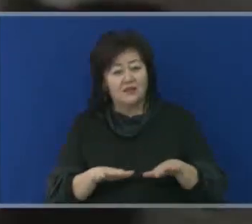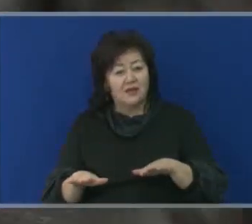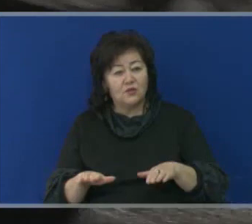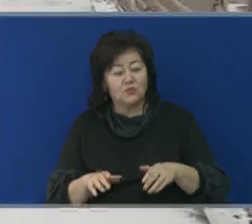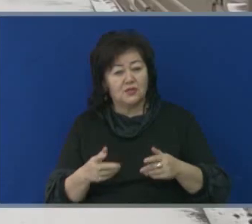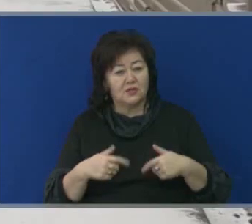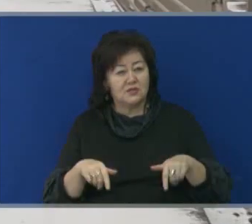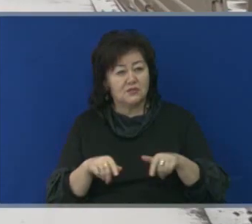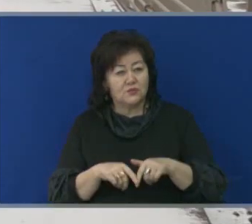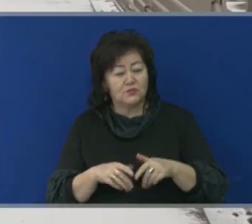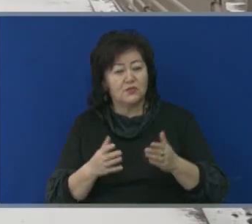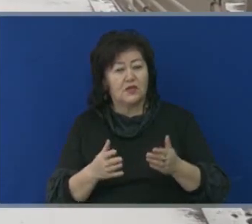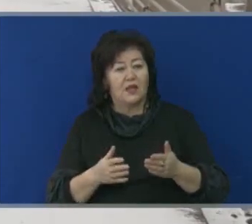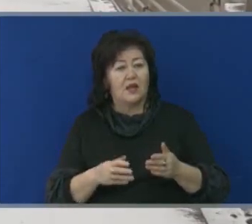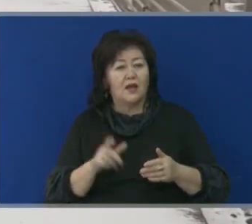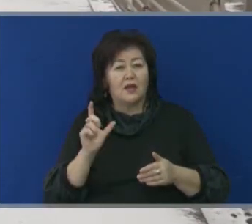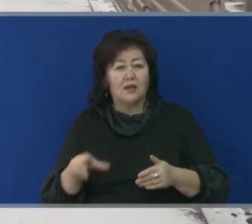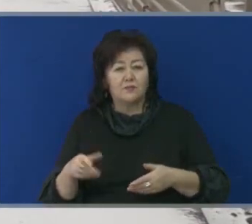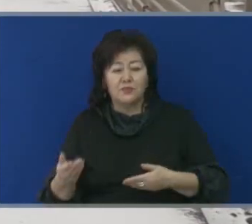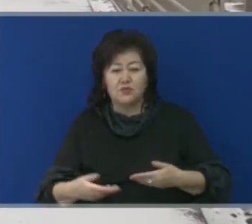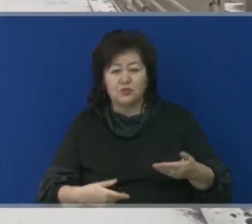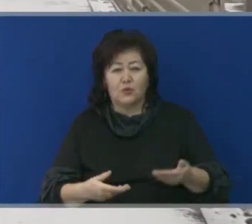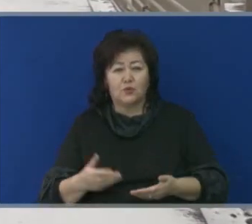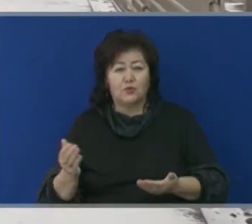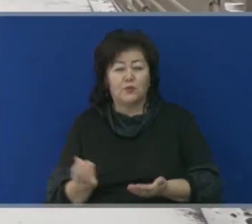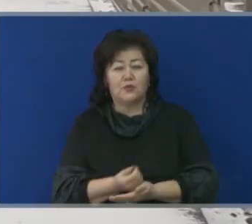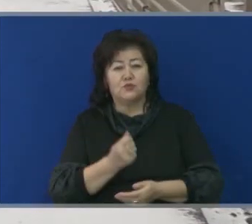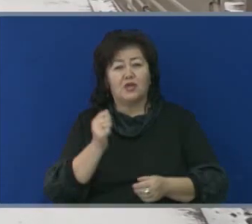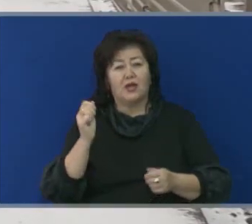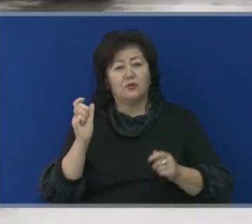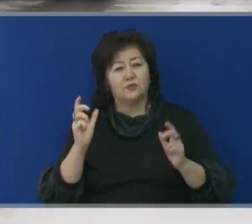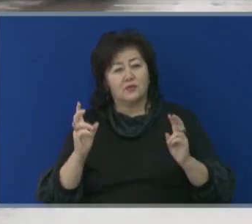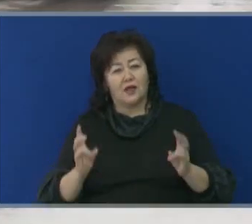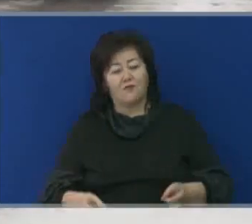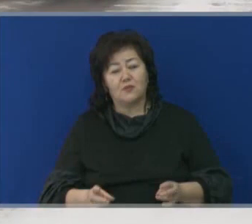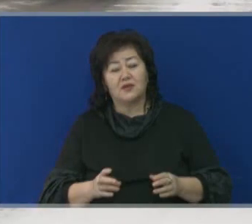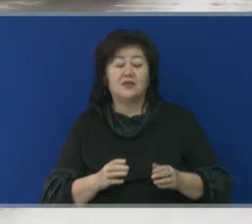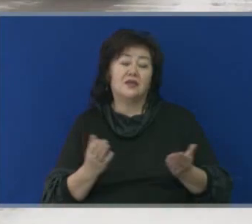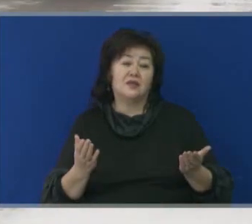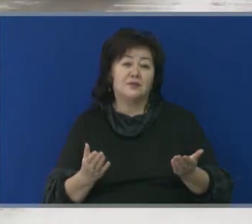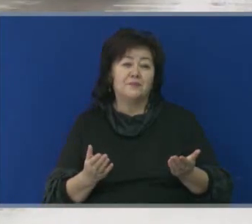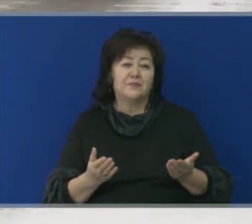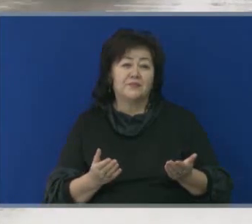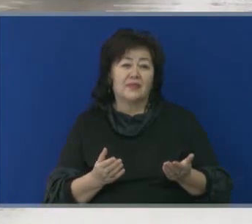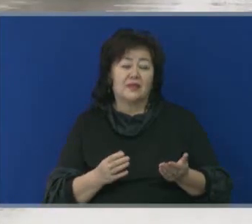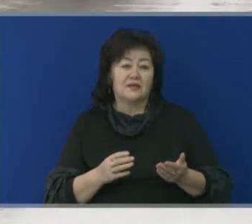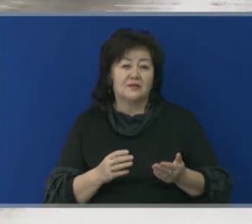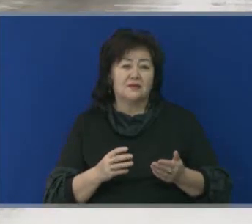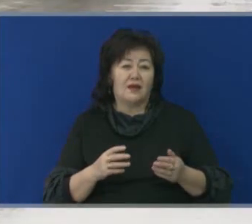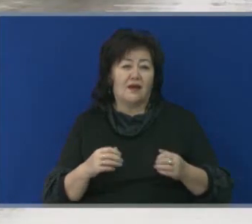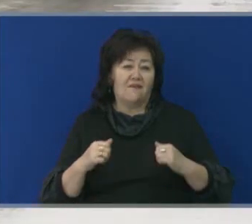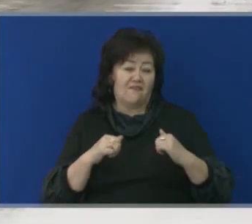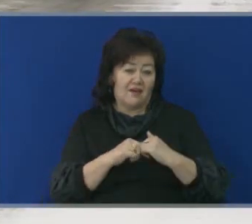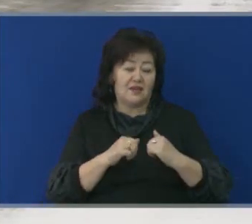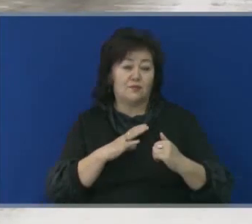В этот период пешеходы получают травмы, а водители совершают дорожно-транспортные происшествия. Поэтому управление по чрезвычайным ситуациям города